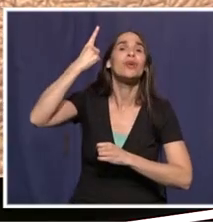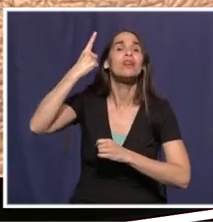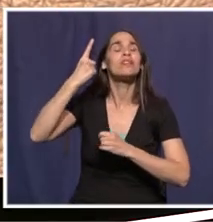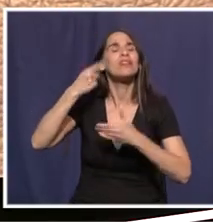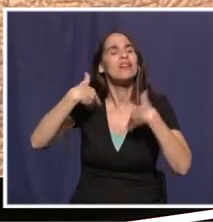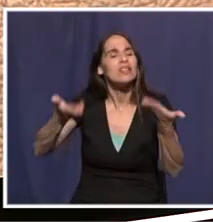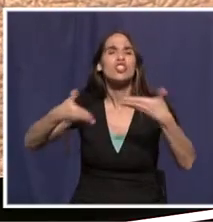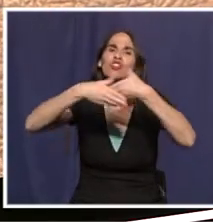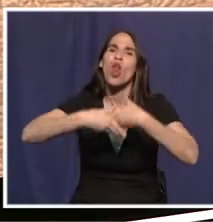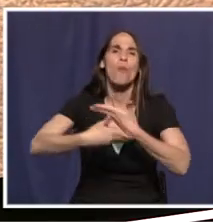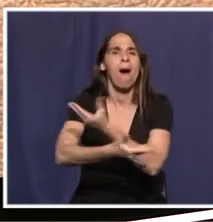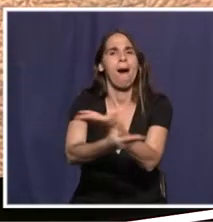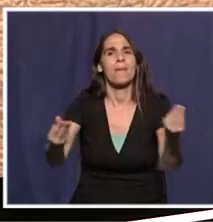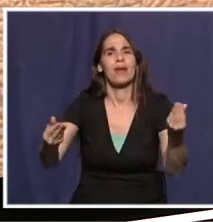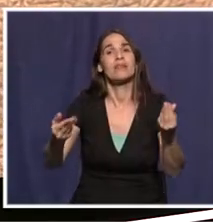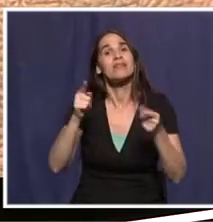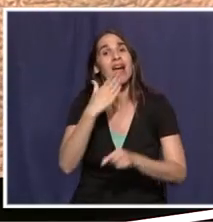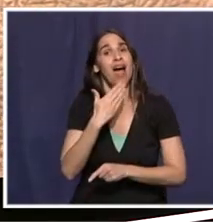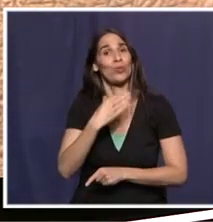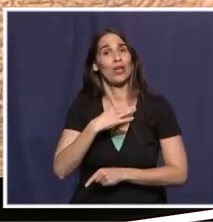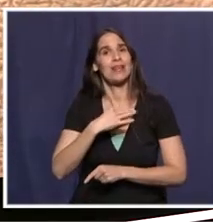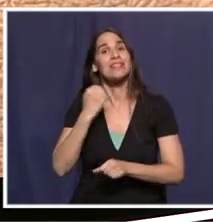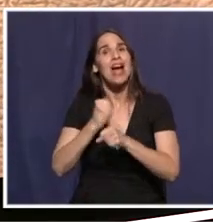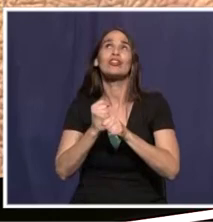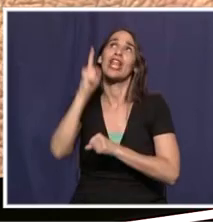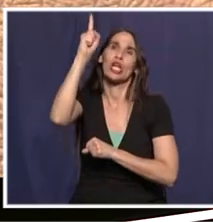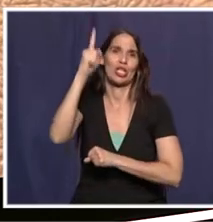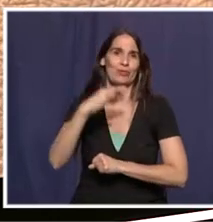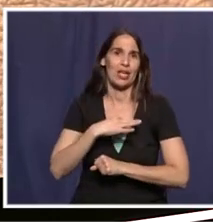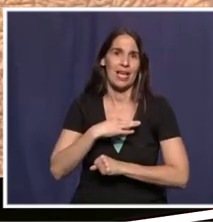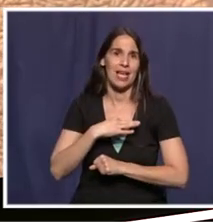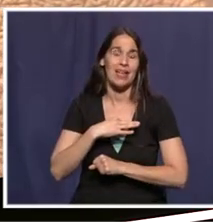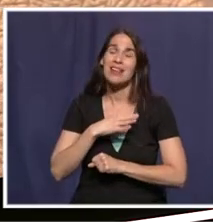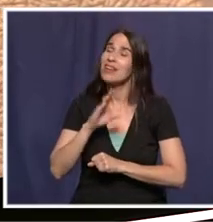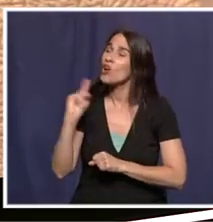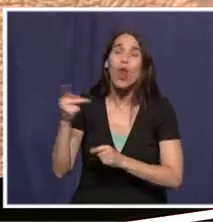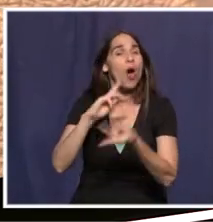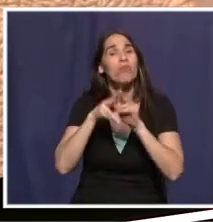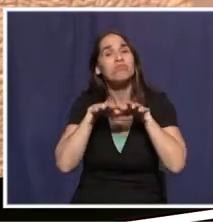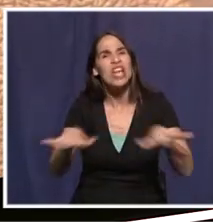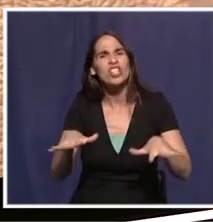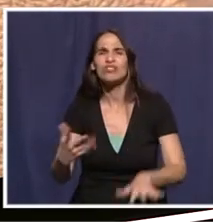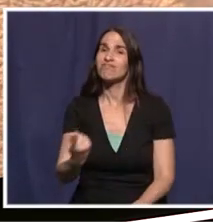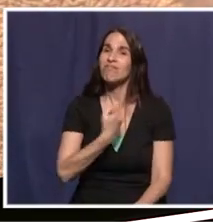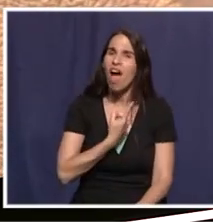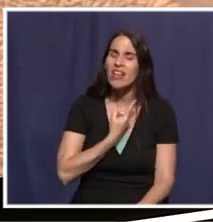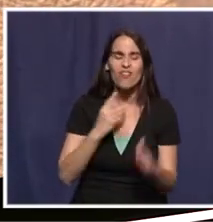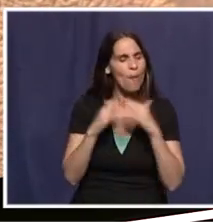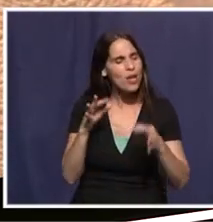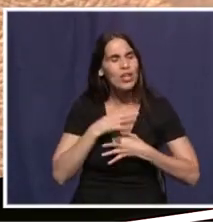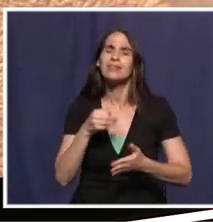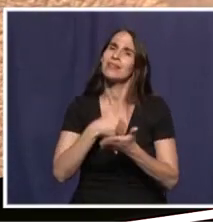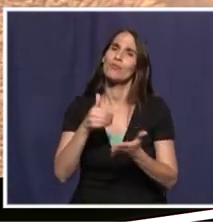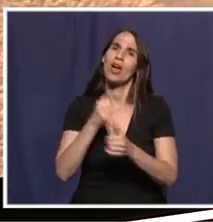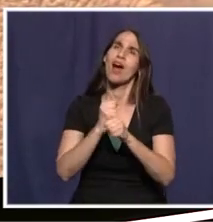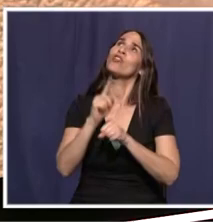להרבות שלום בעולם. זאת היהדות שלי, זאת עבודת השם שלי. וגם אם כל העולם מתייאש, אנוכי וביתי נמשיך לעבוד